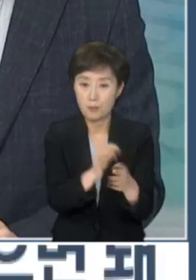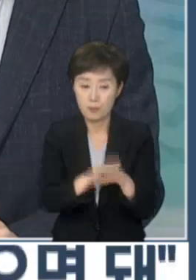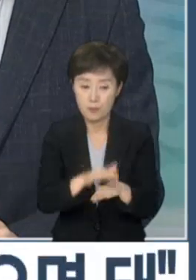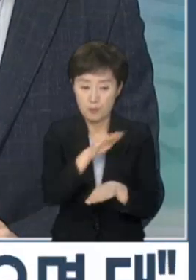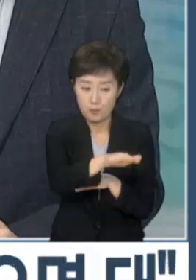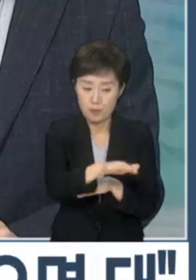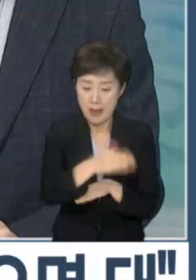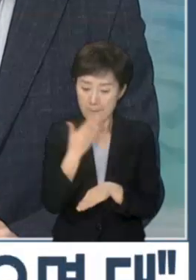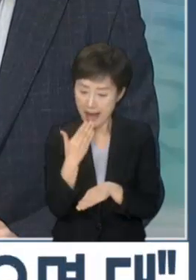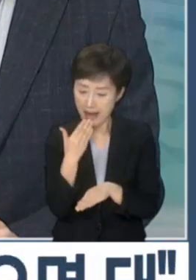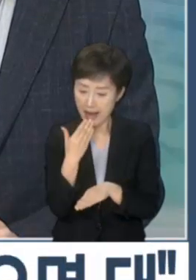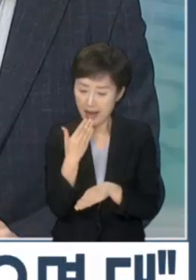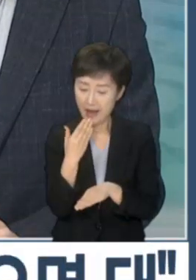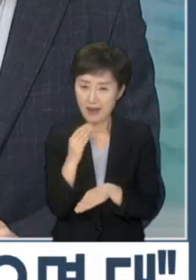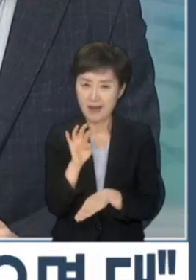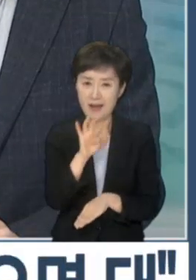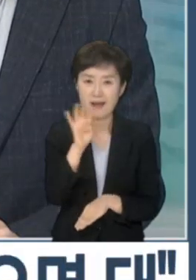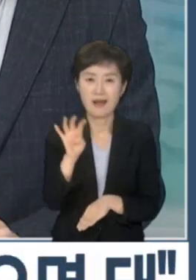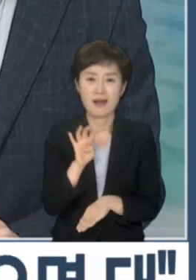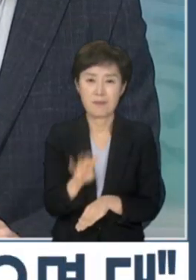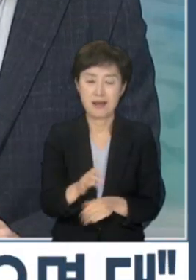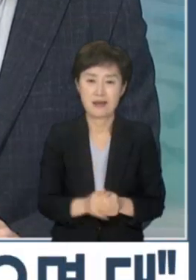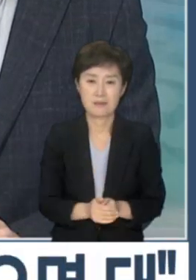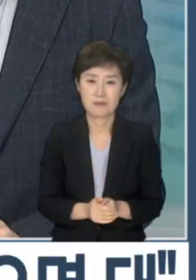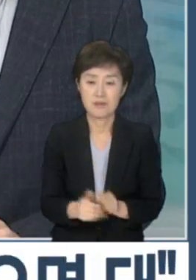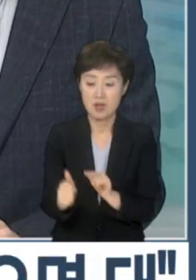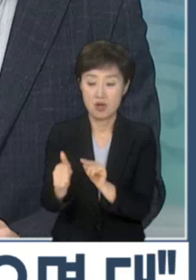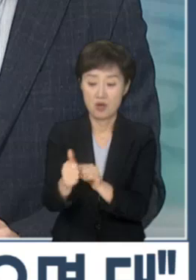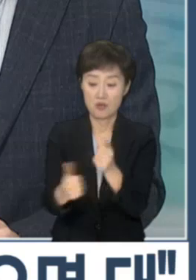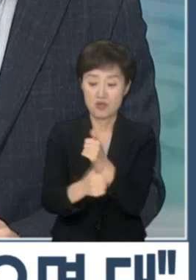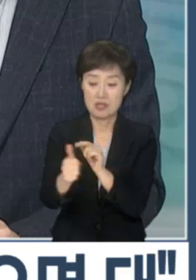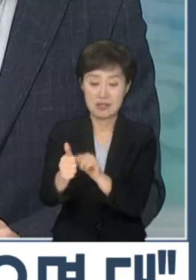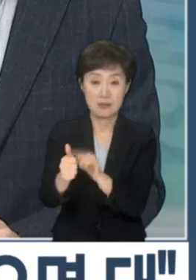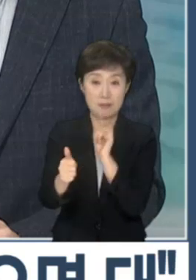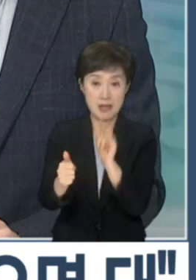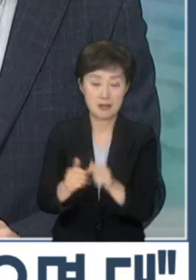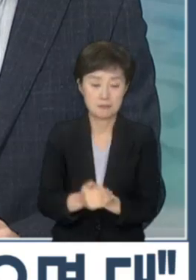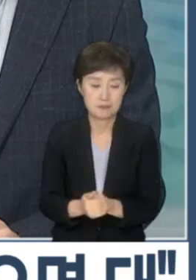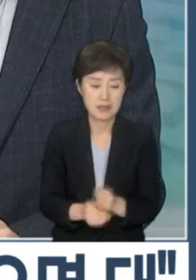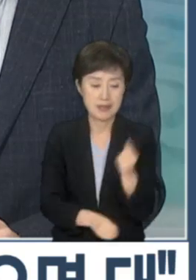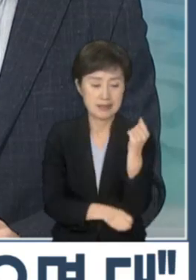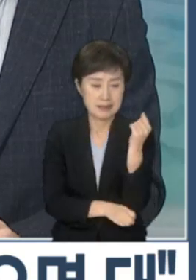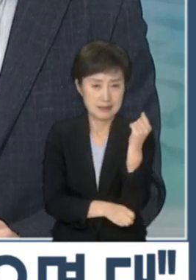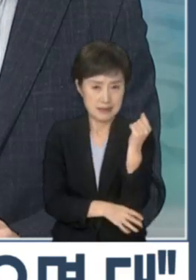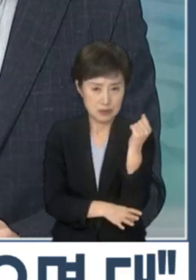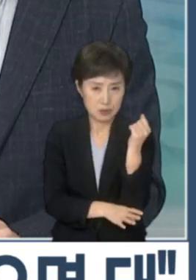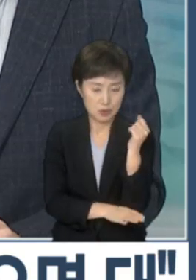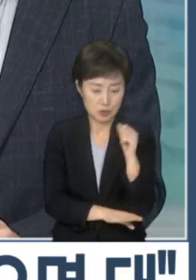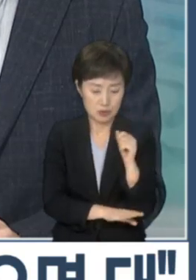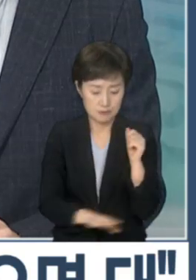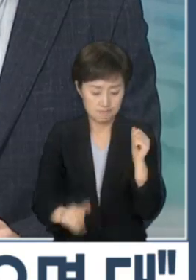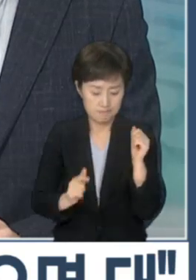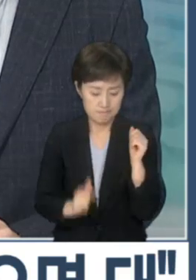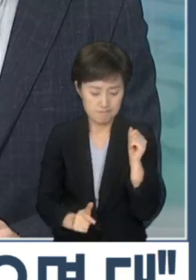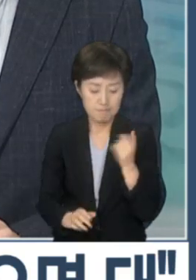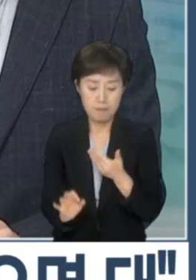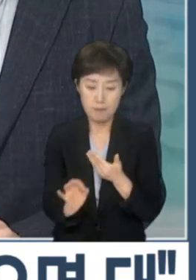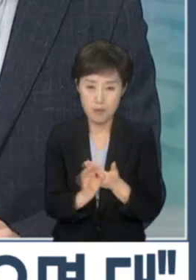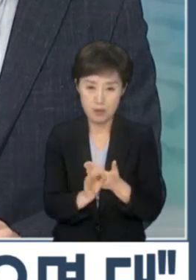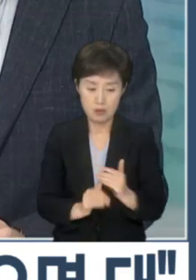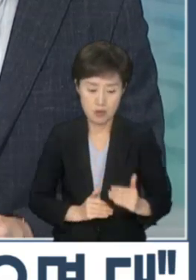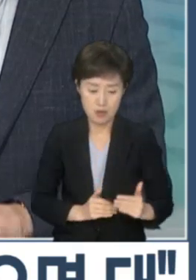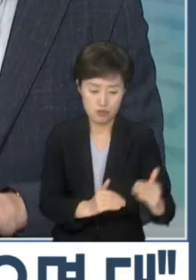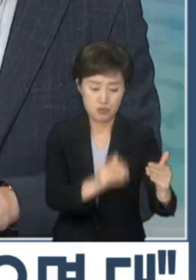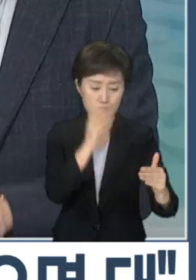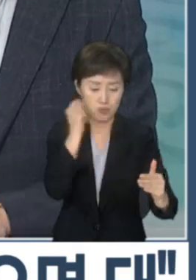받는 부분인데, 어제 인 위원장 발언을 보니까 이렇습니다. 기초를 잘 다져놓으면 잘 되리라 본다. 그럼